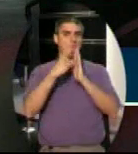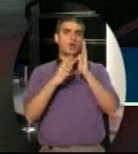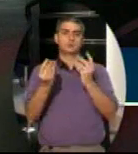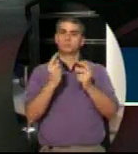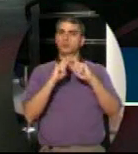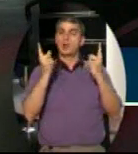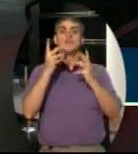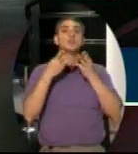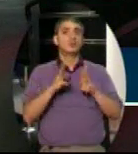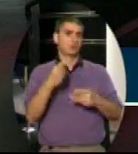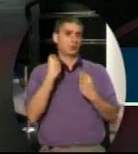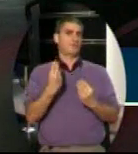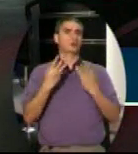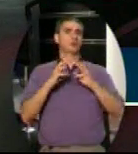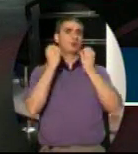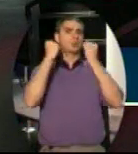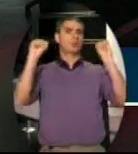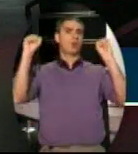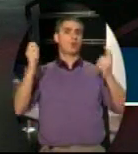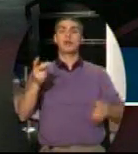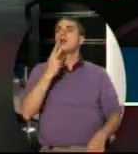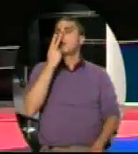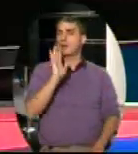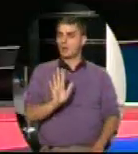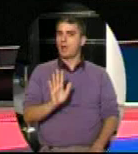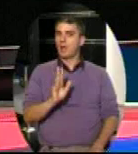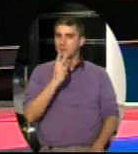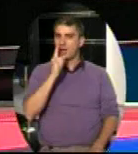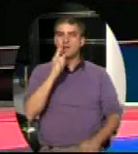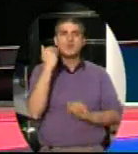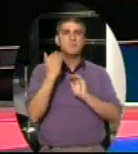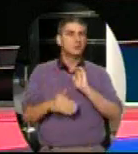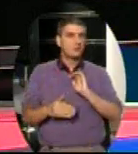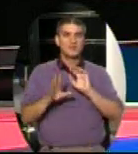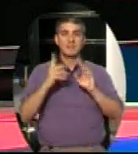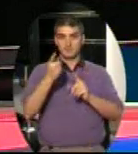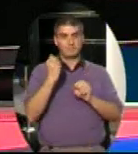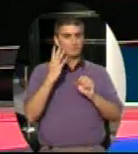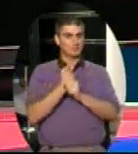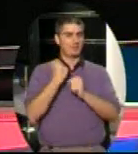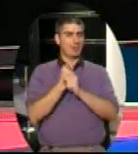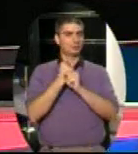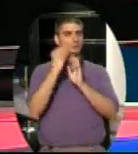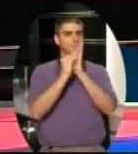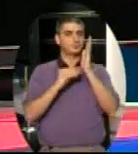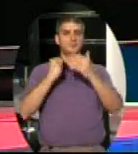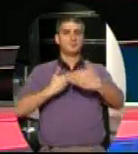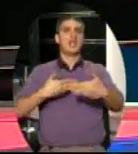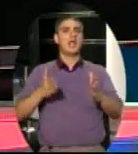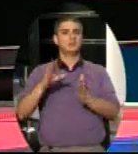אחר. אבל השיטה כשלעצמה היא שיטה דמוקרטית. לכאורה, בסופו של דבר, אם מצליחים לעשות פה מפקדים של